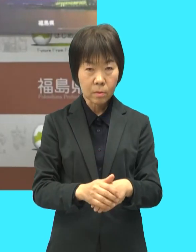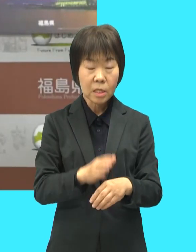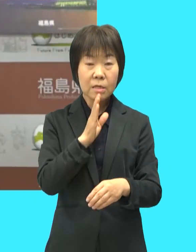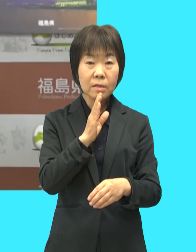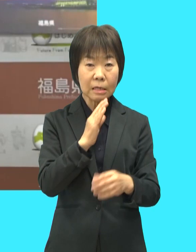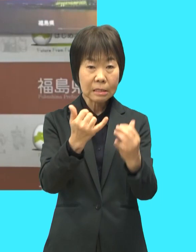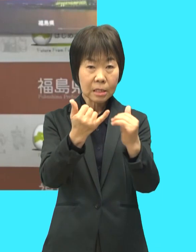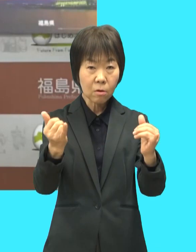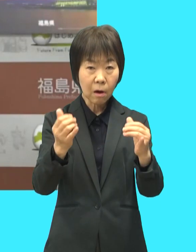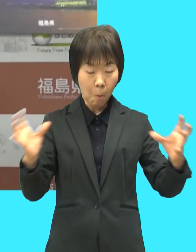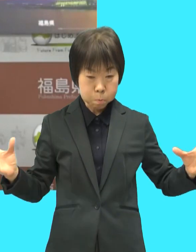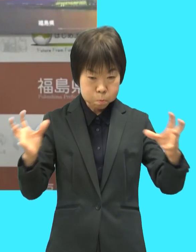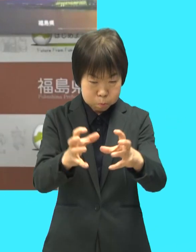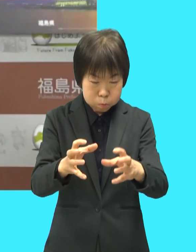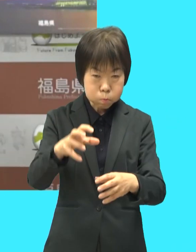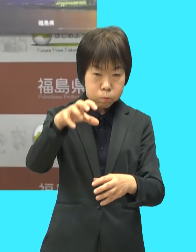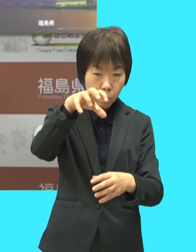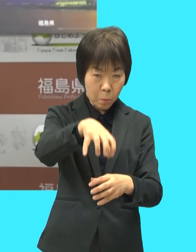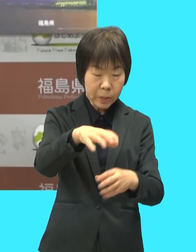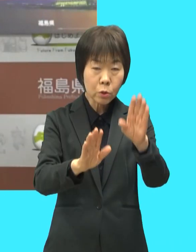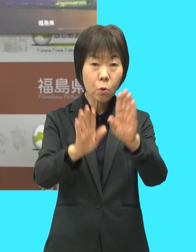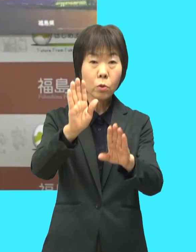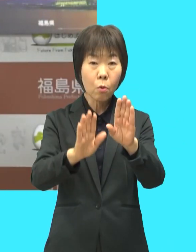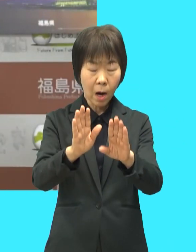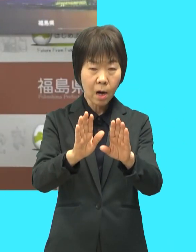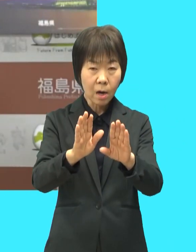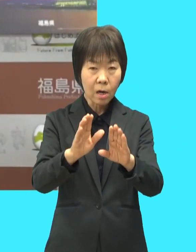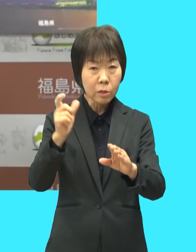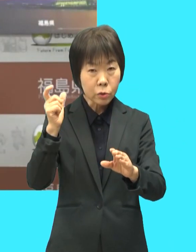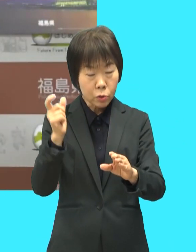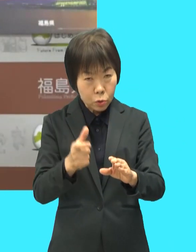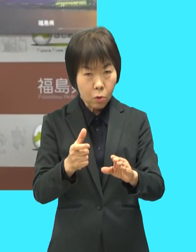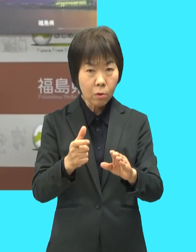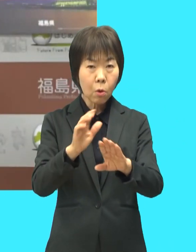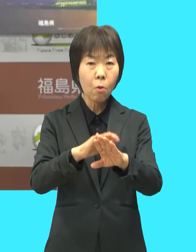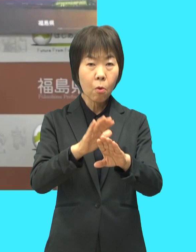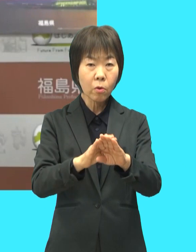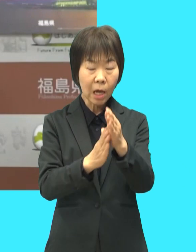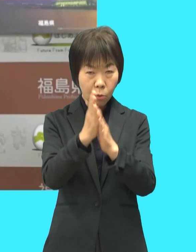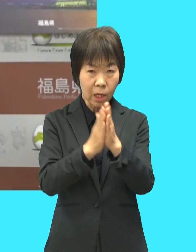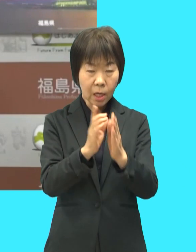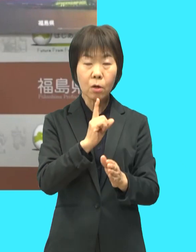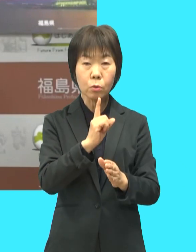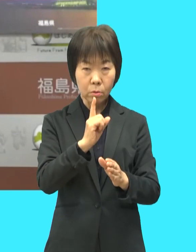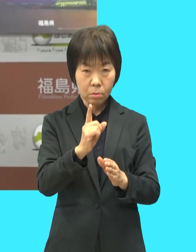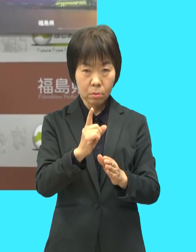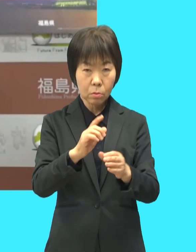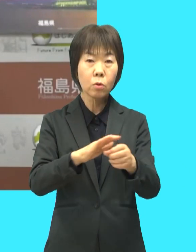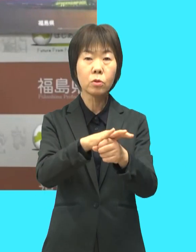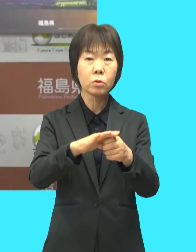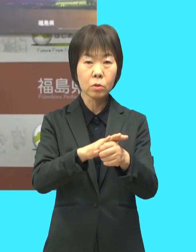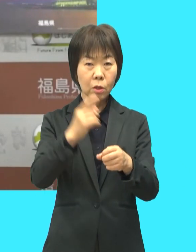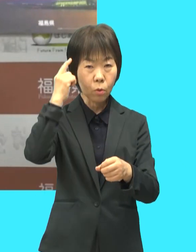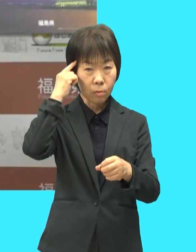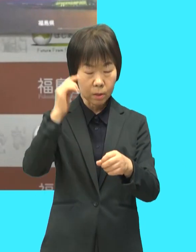が多く押しかけてくるような状況になればより強い形でお願いをしていくこと、これも重要だと思いますので